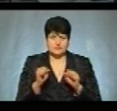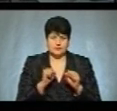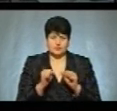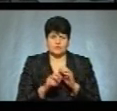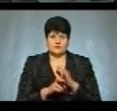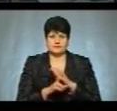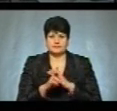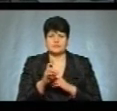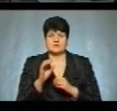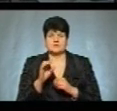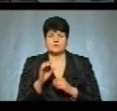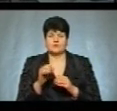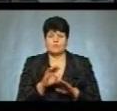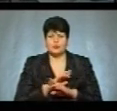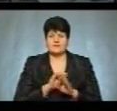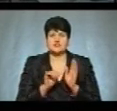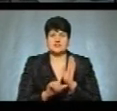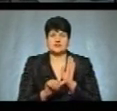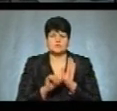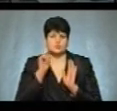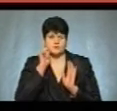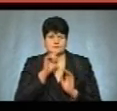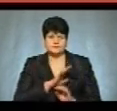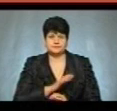України, помер на 66-му році.